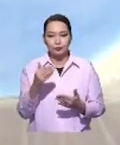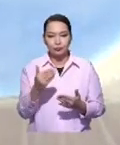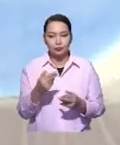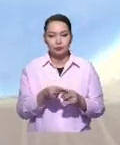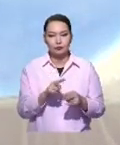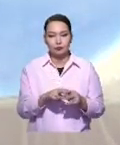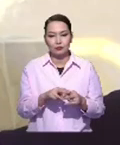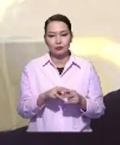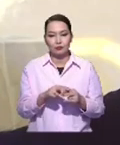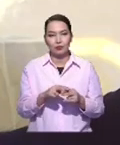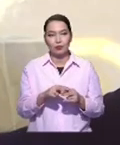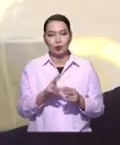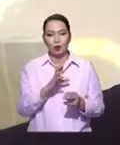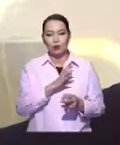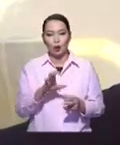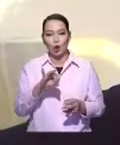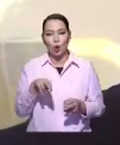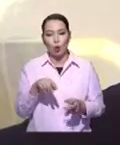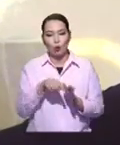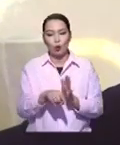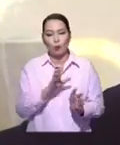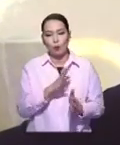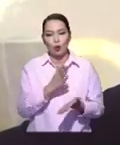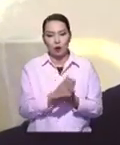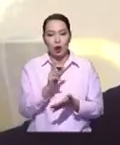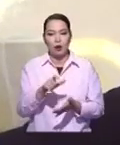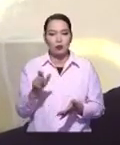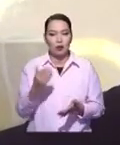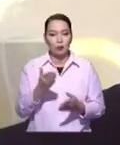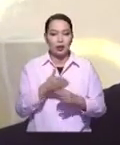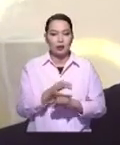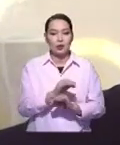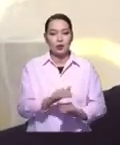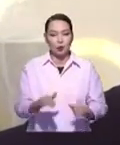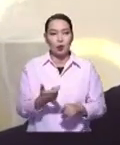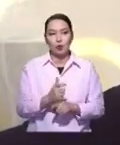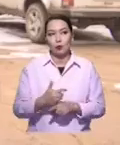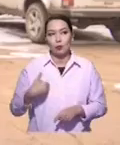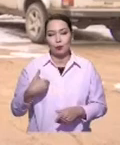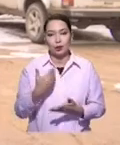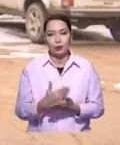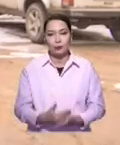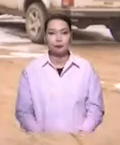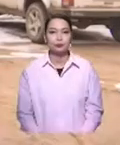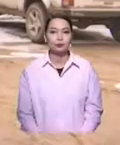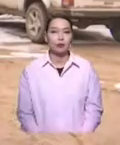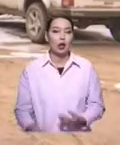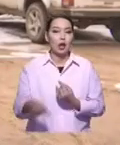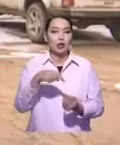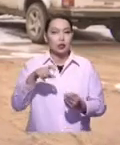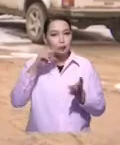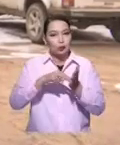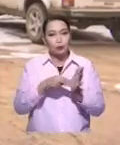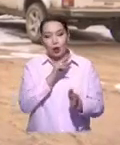йодталмаған тұз бұл. Ересек адамдары 40 минут, кішкентай балдарға 30 минут. Кәсіпкердің жоспарын